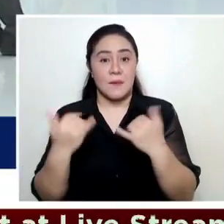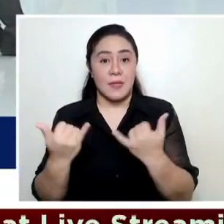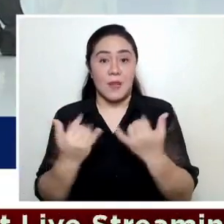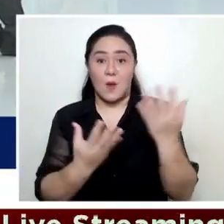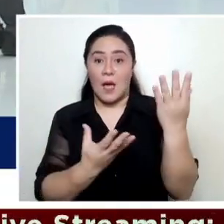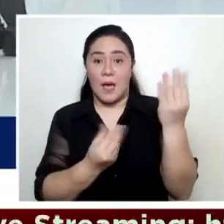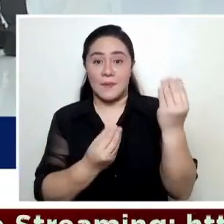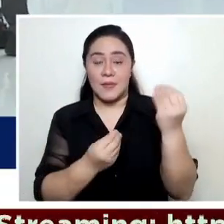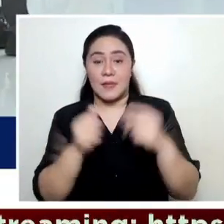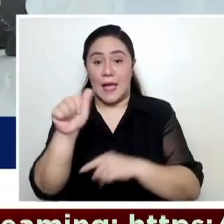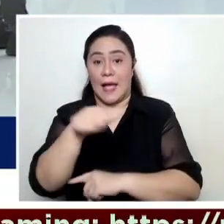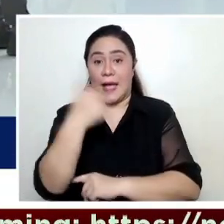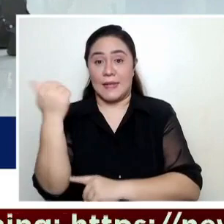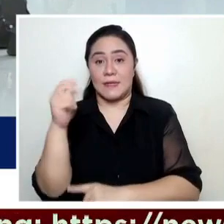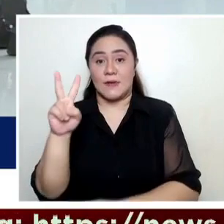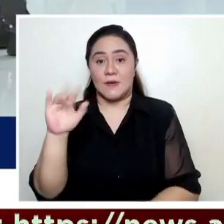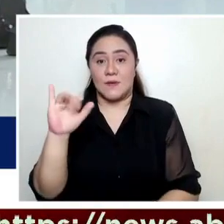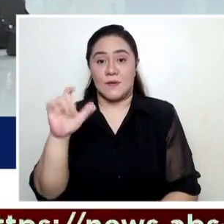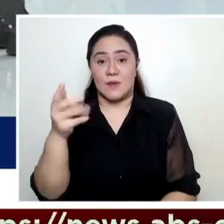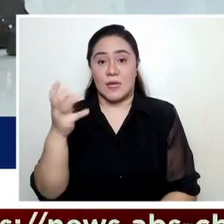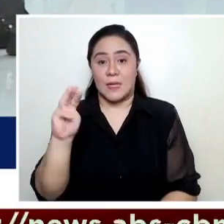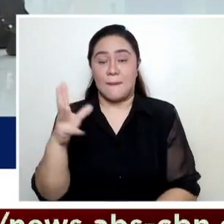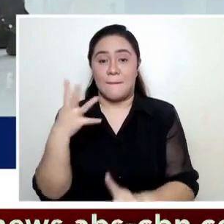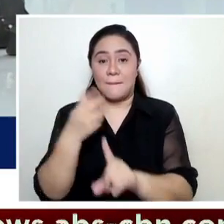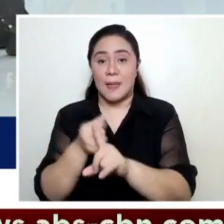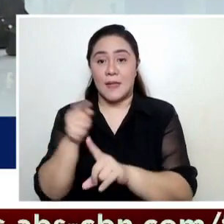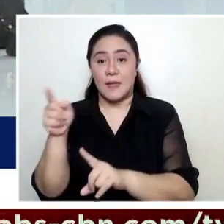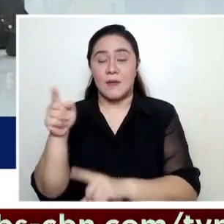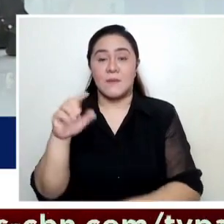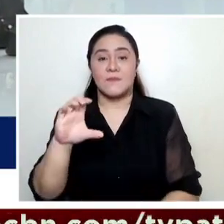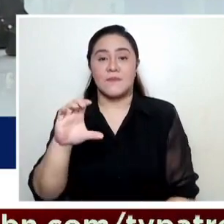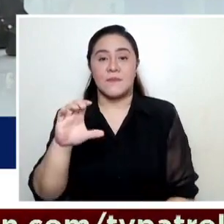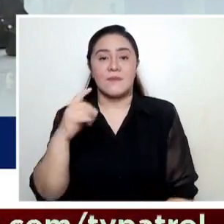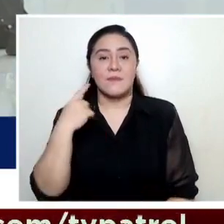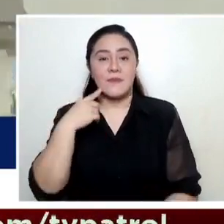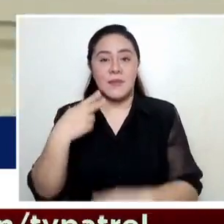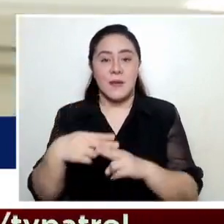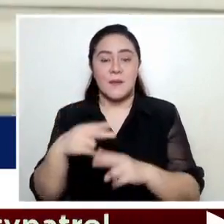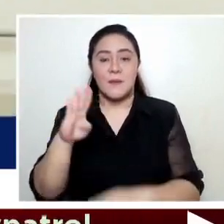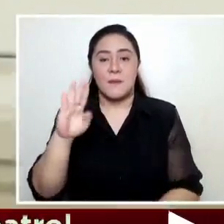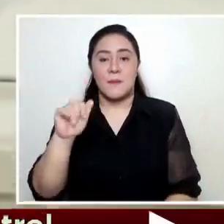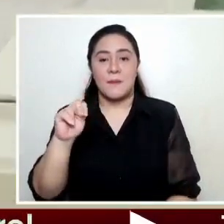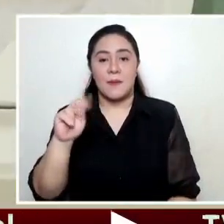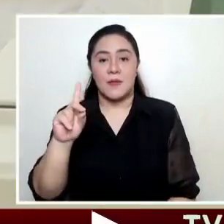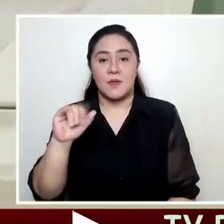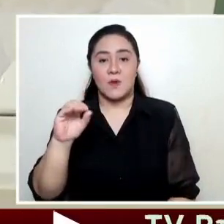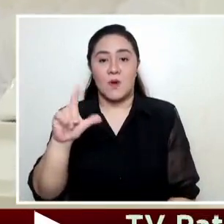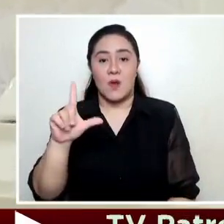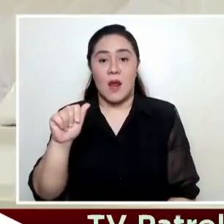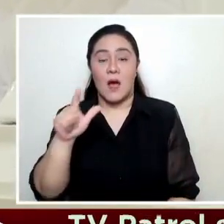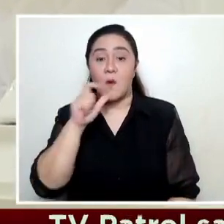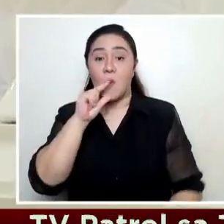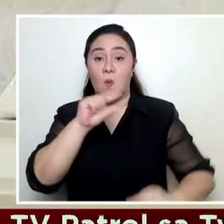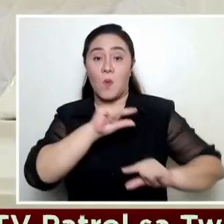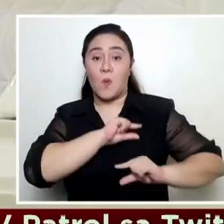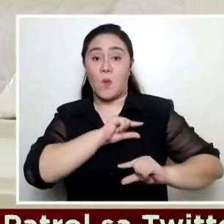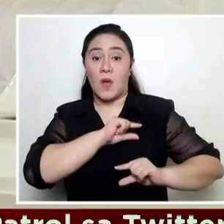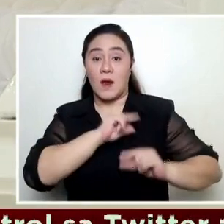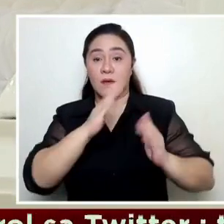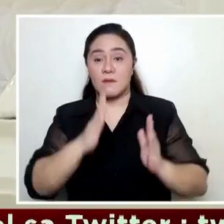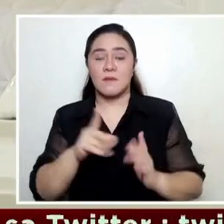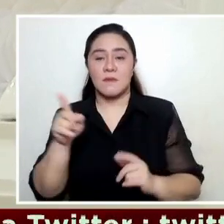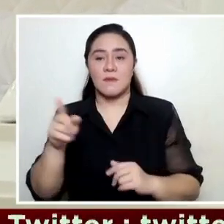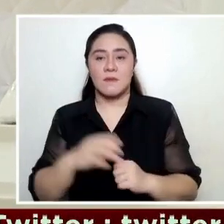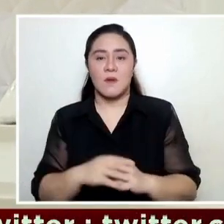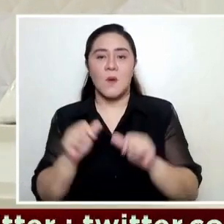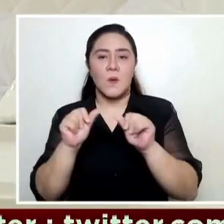biktima nitong pamamaril sa Ateneo nitong Linggo, si Genevieve Bandiola, etong gwardya ng Ateneo de Manila University, patuloy rin ang